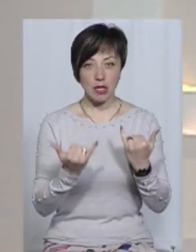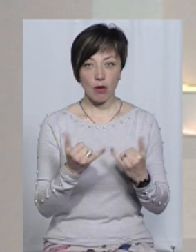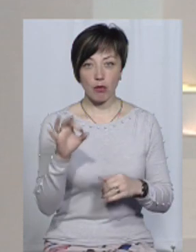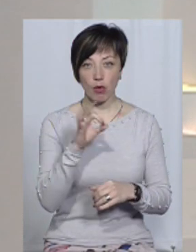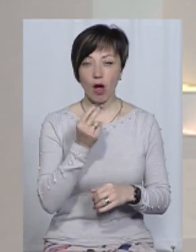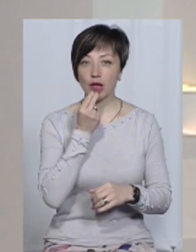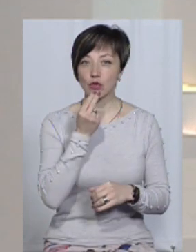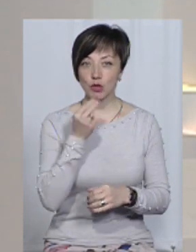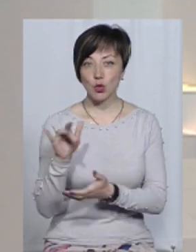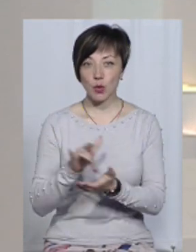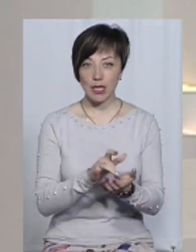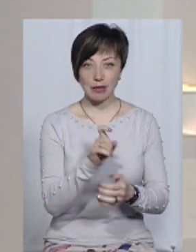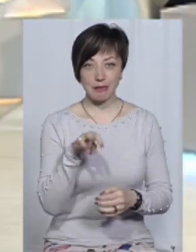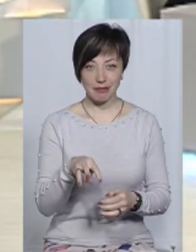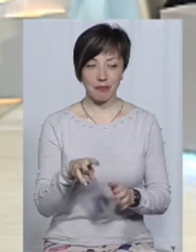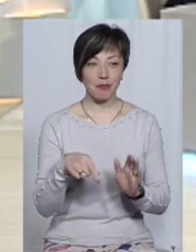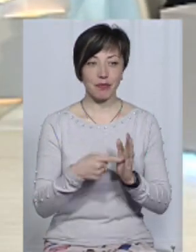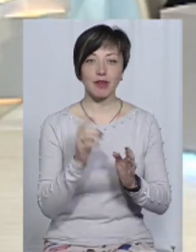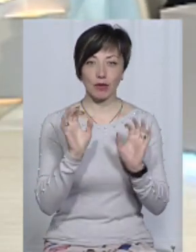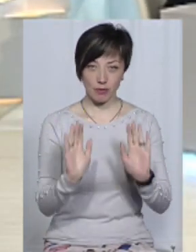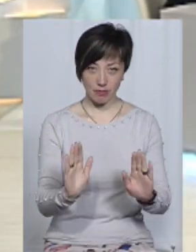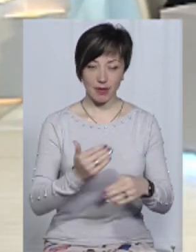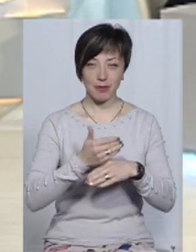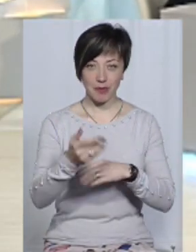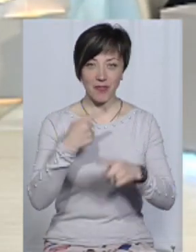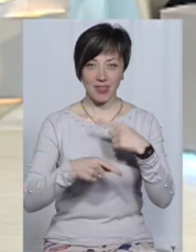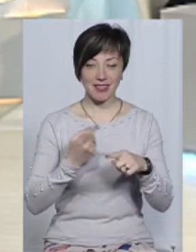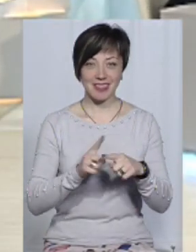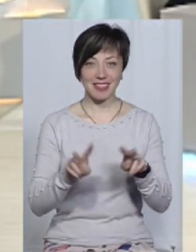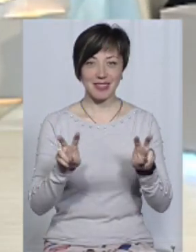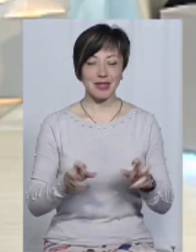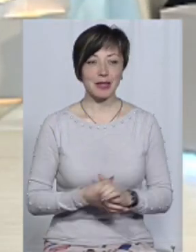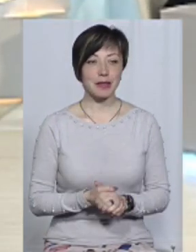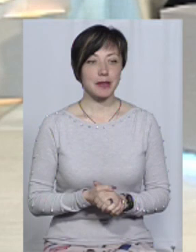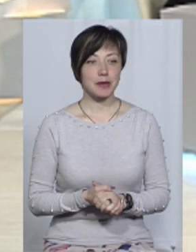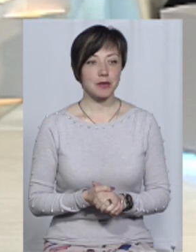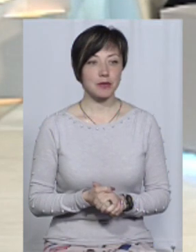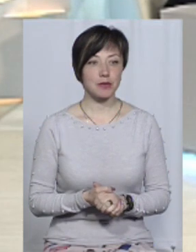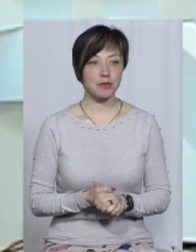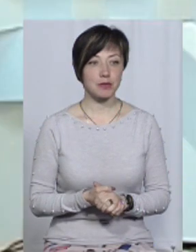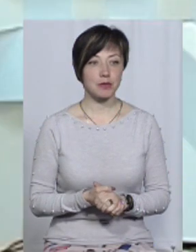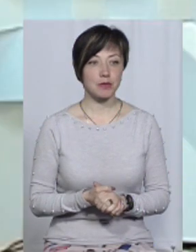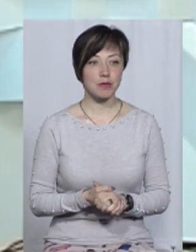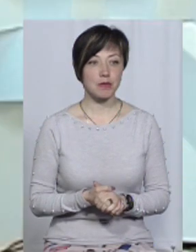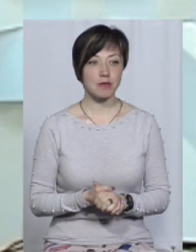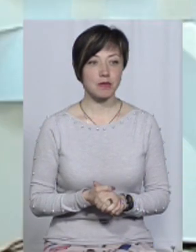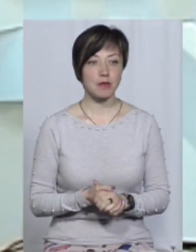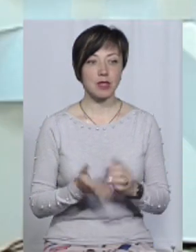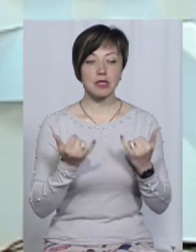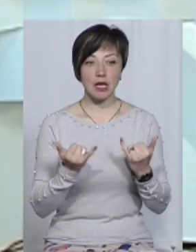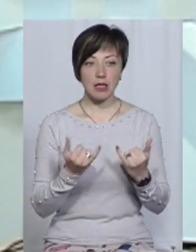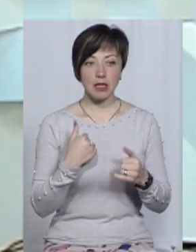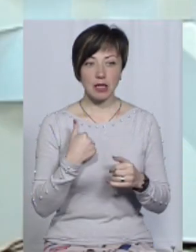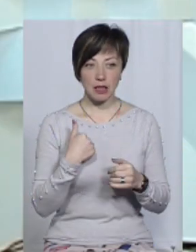про гастрономічний туризм. Але ми повернемось до цього питання. Да. Потім, наприклад, зараз